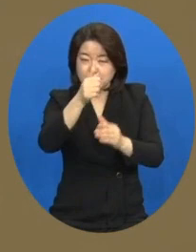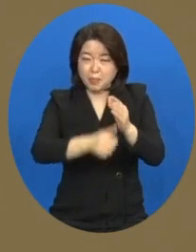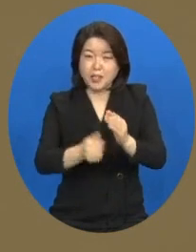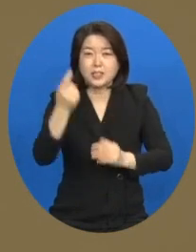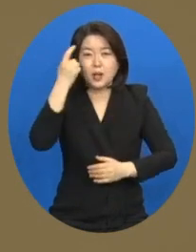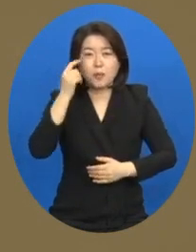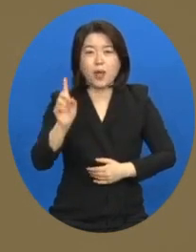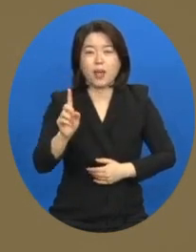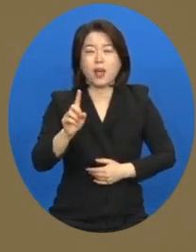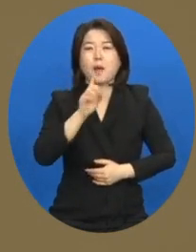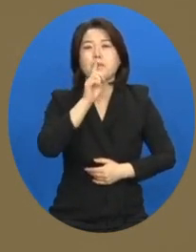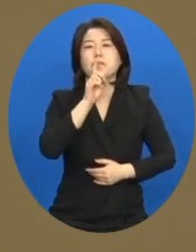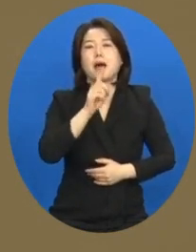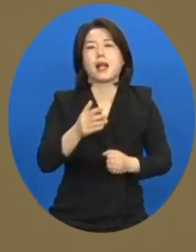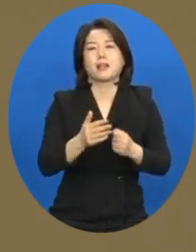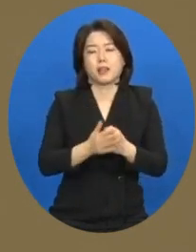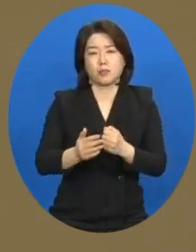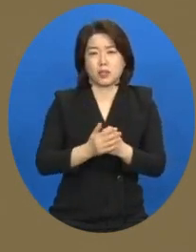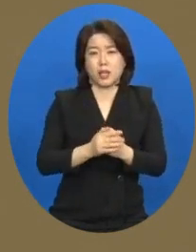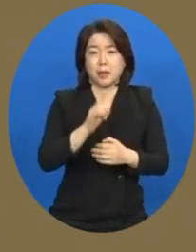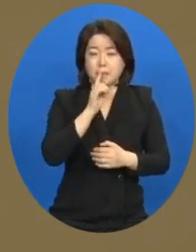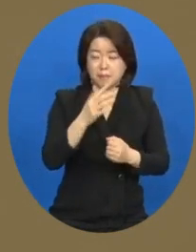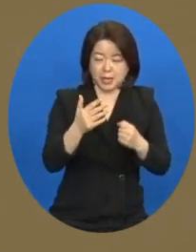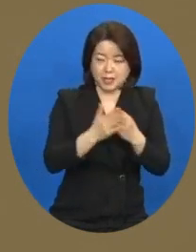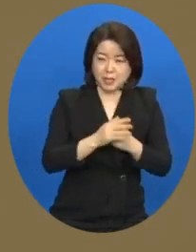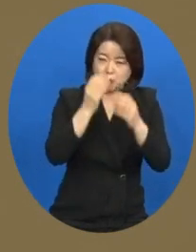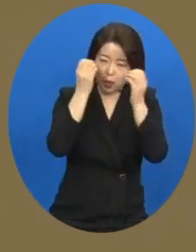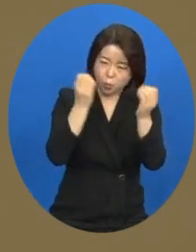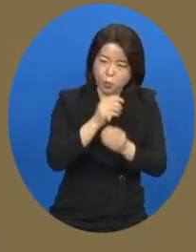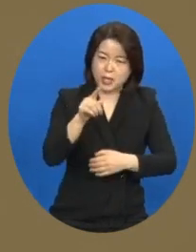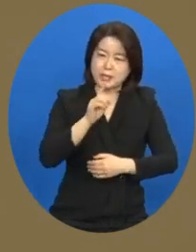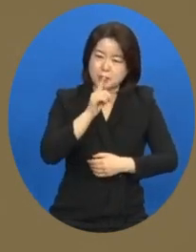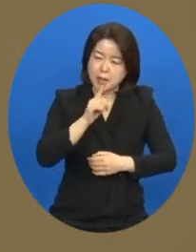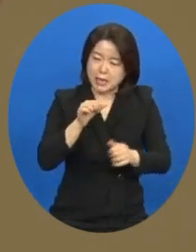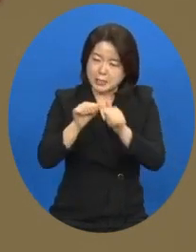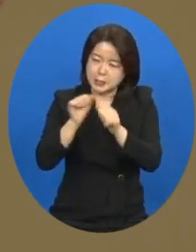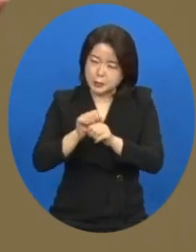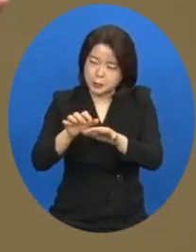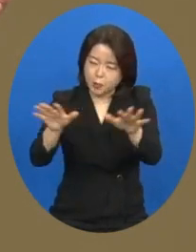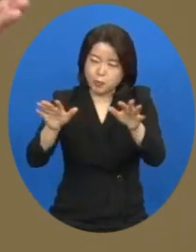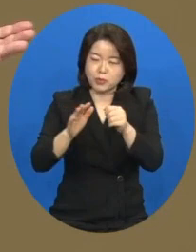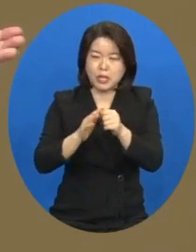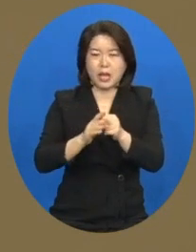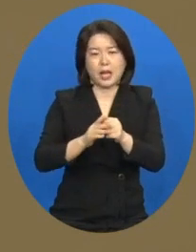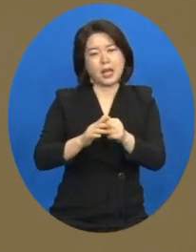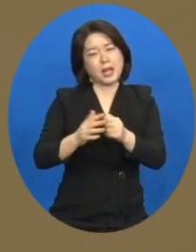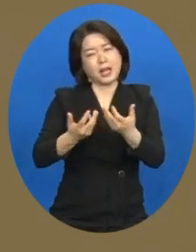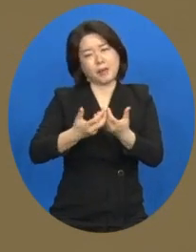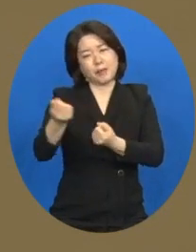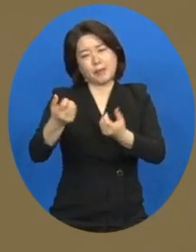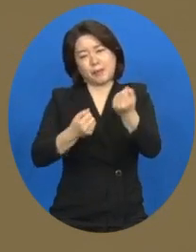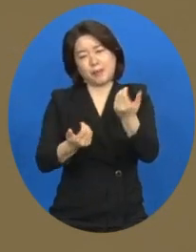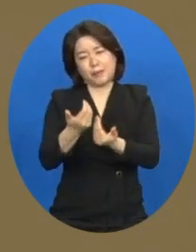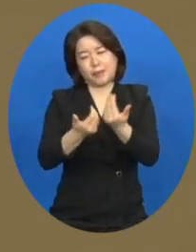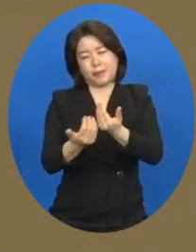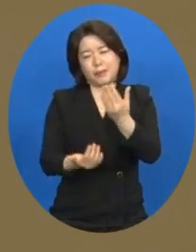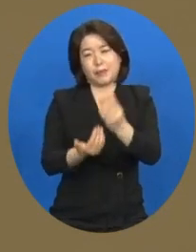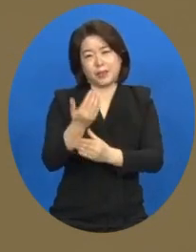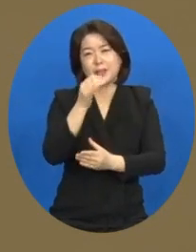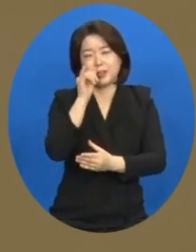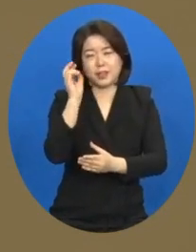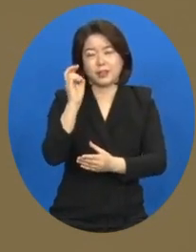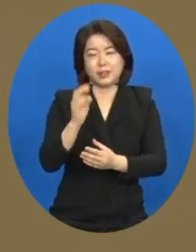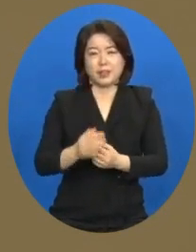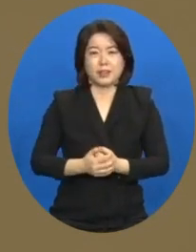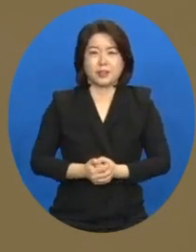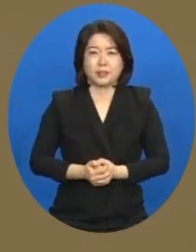말 가지고 오해가 되고 그게 소문이 되고 그래서 돌이킬 수 없는 분열이 오는 거예요.